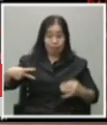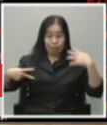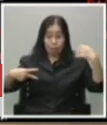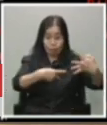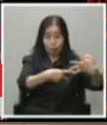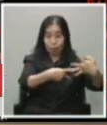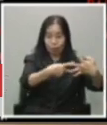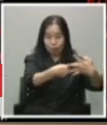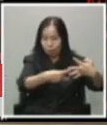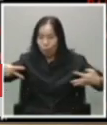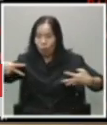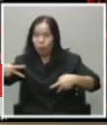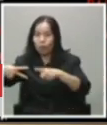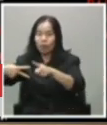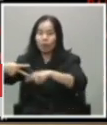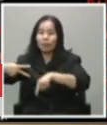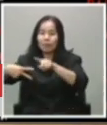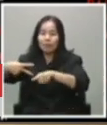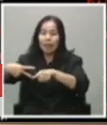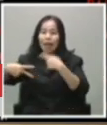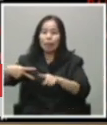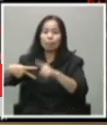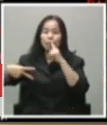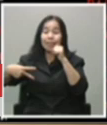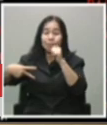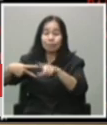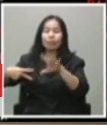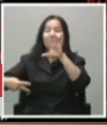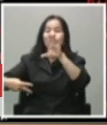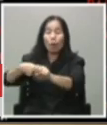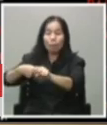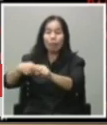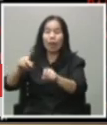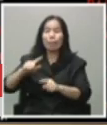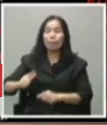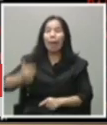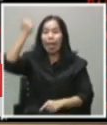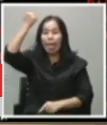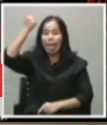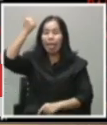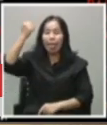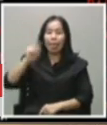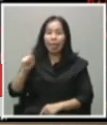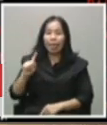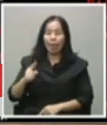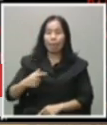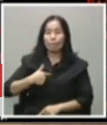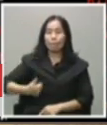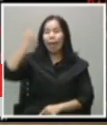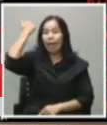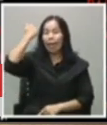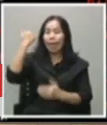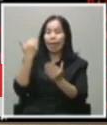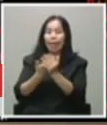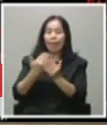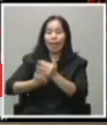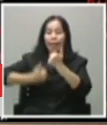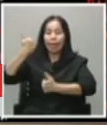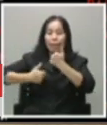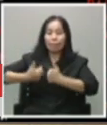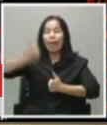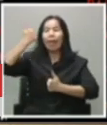วมกันเป็นบริษัทร่วมค้า MT ครับเป็นผู้ชนะเลิศการประกวดราคาของการทำสัญญ